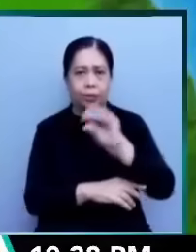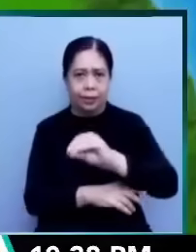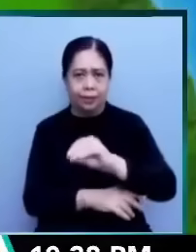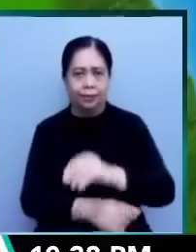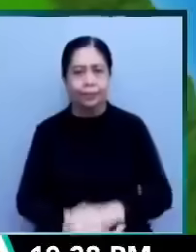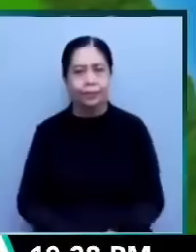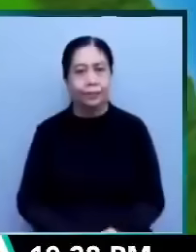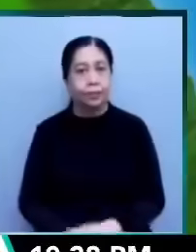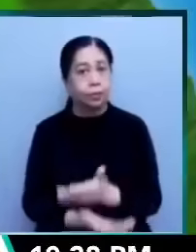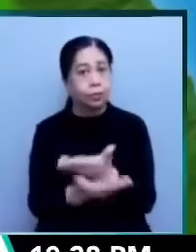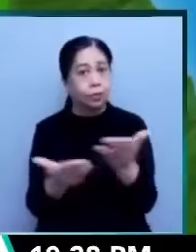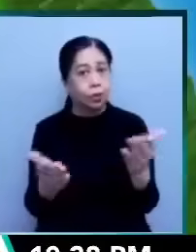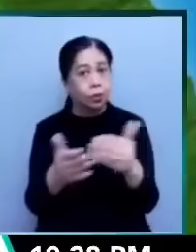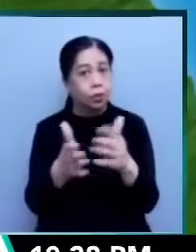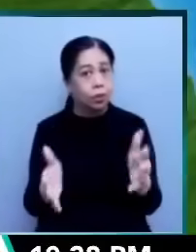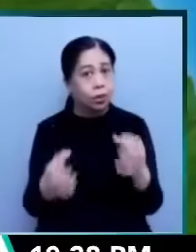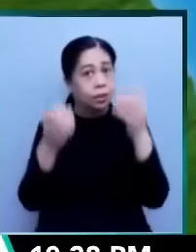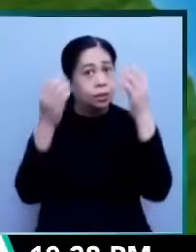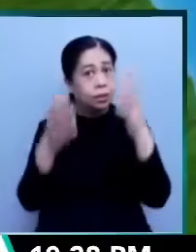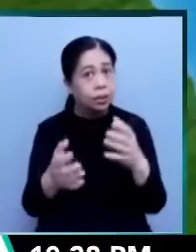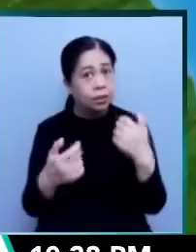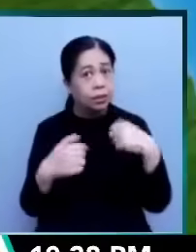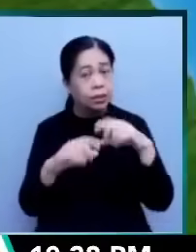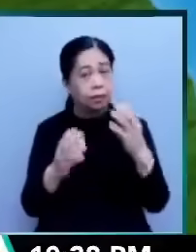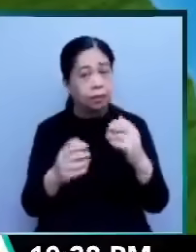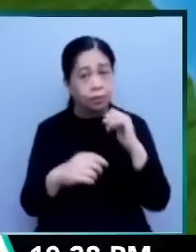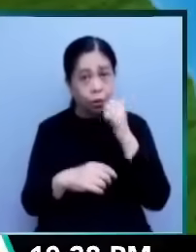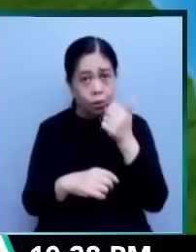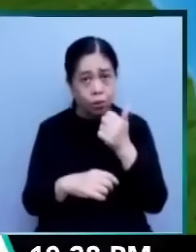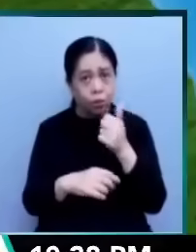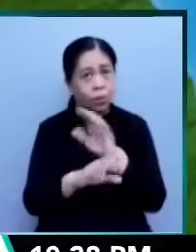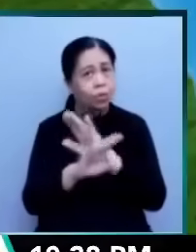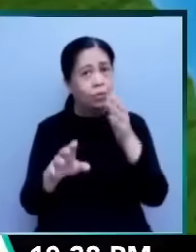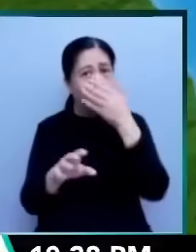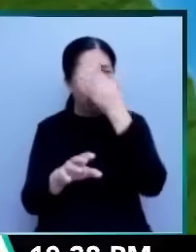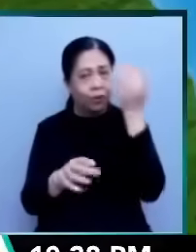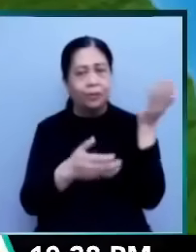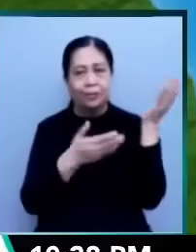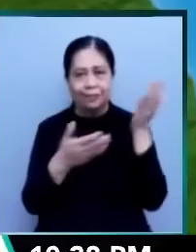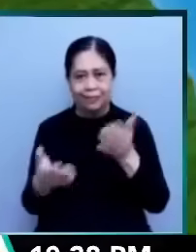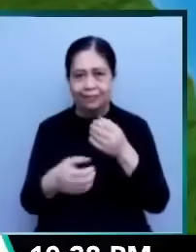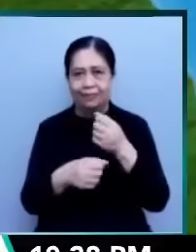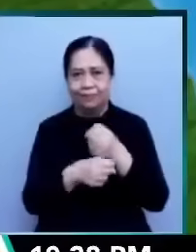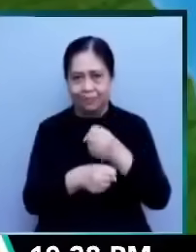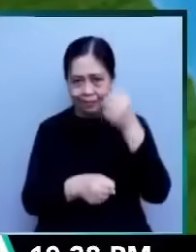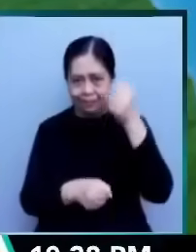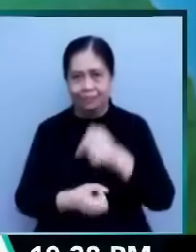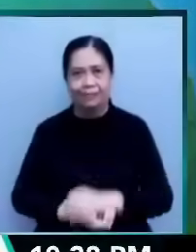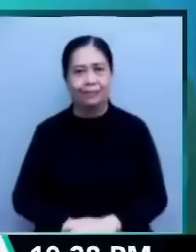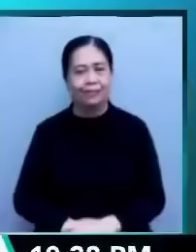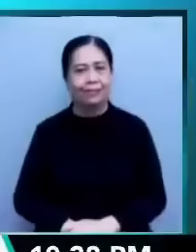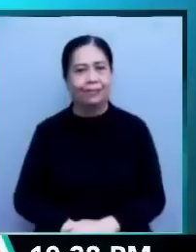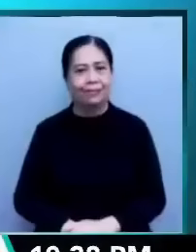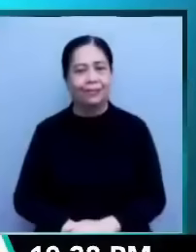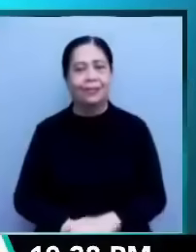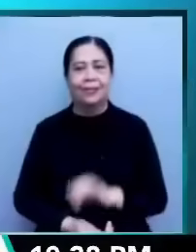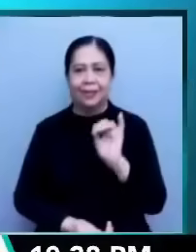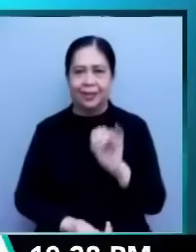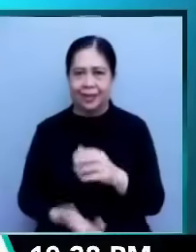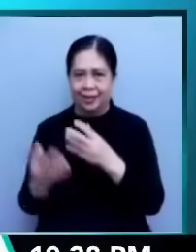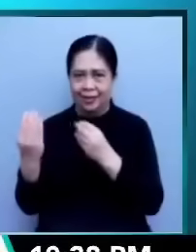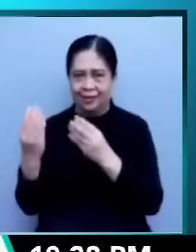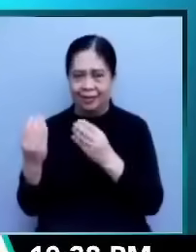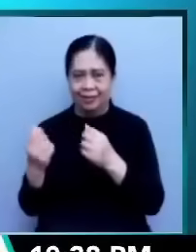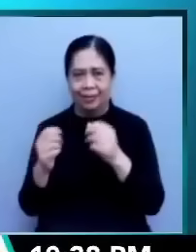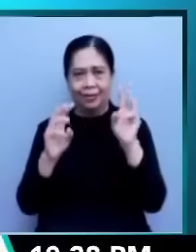sa mga estudyante at guro na may pasok bukas, huwag pong kakalimutang magbit-bit ng inyong payong. At yan ang latest sa lagay ng